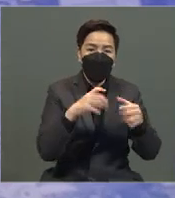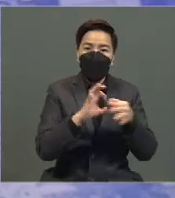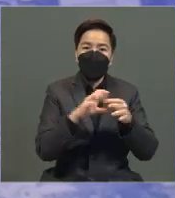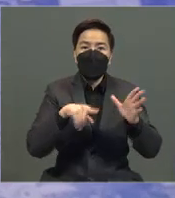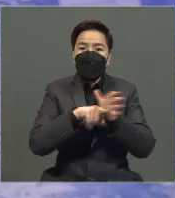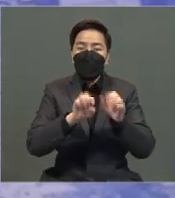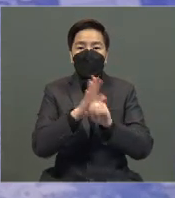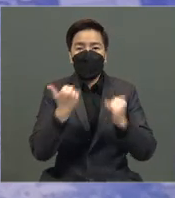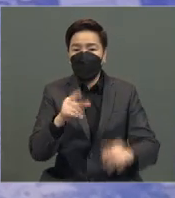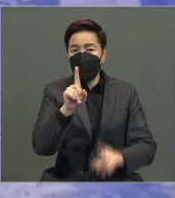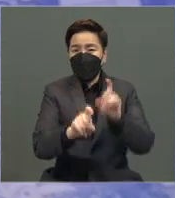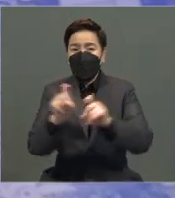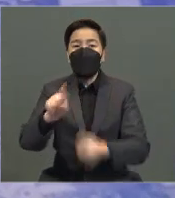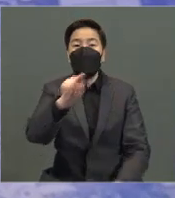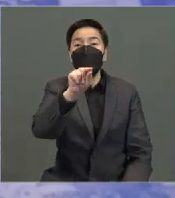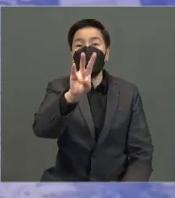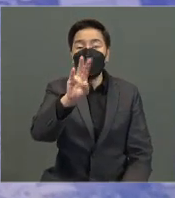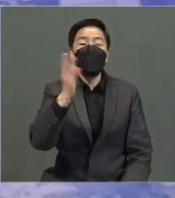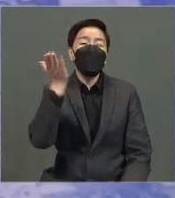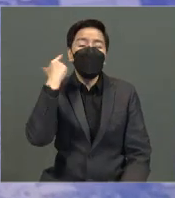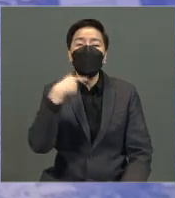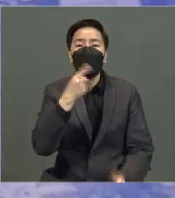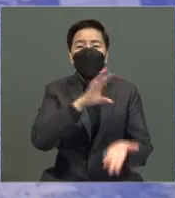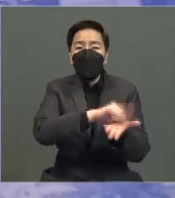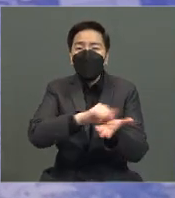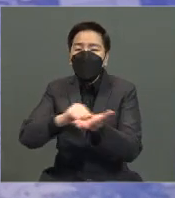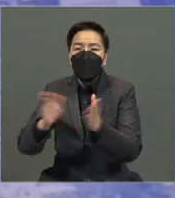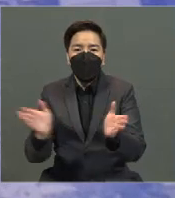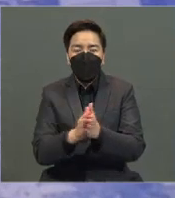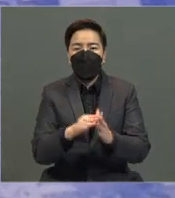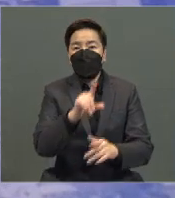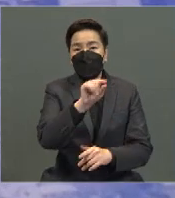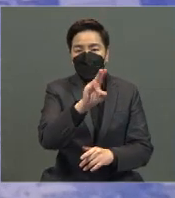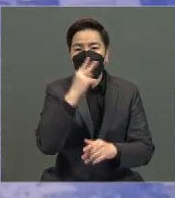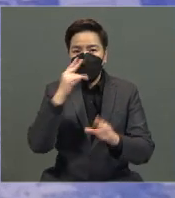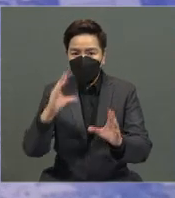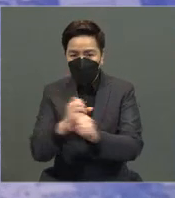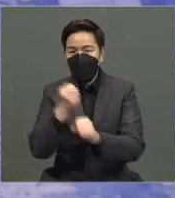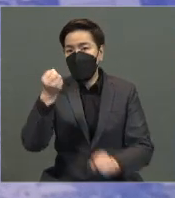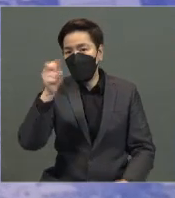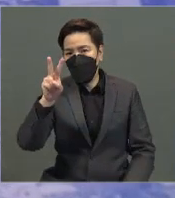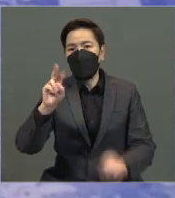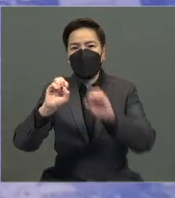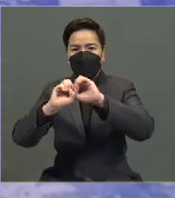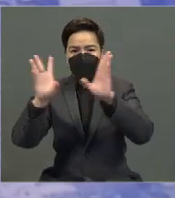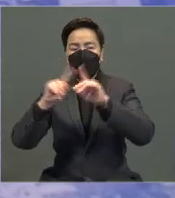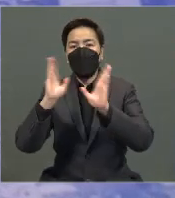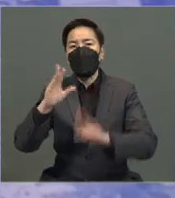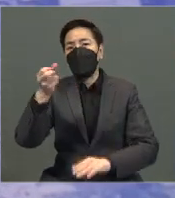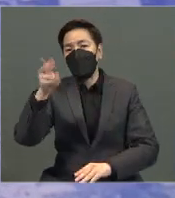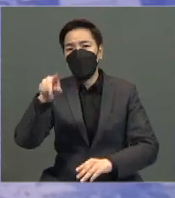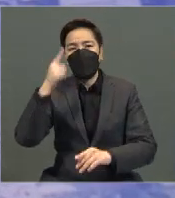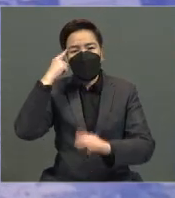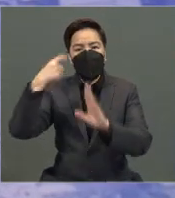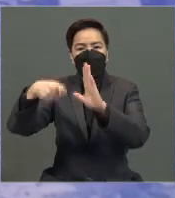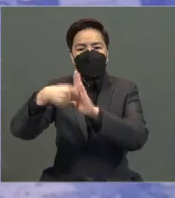ของ27รายที่มีการรายงานเข้ามานะครับ12รายมีการสรุปสาเหตุชัดเจนแล้วนะครับว่าทุกรายมีส